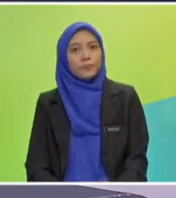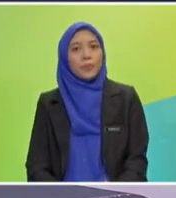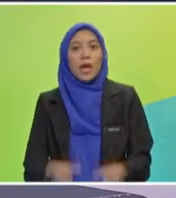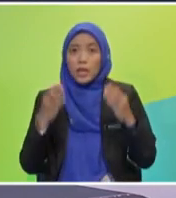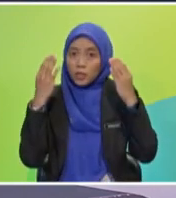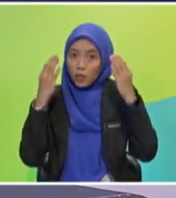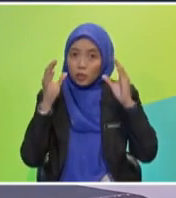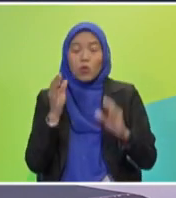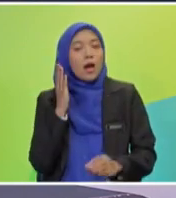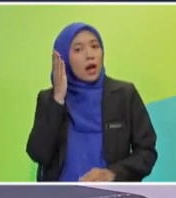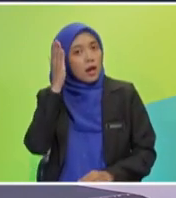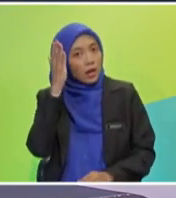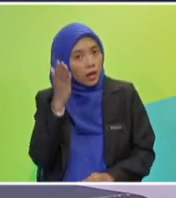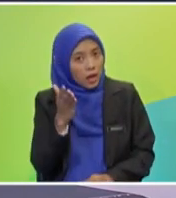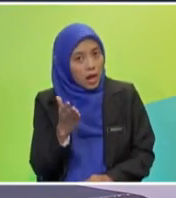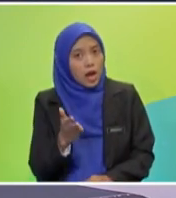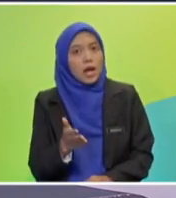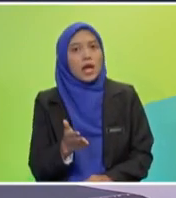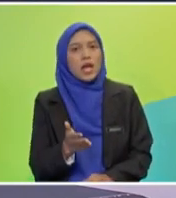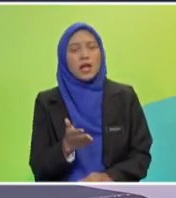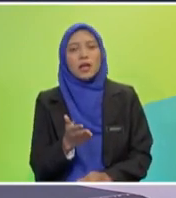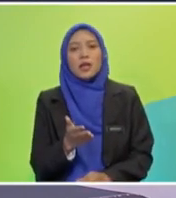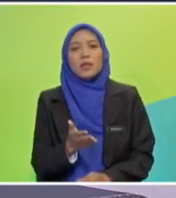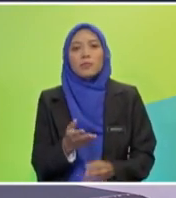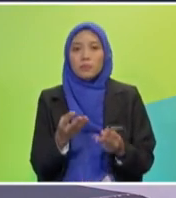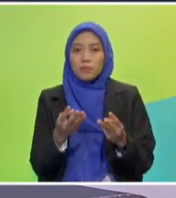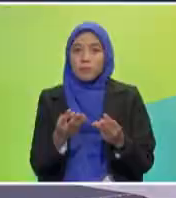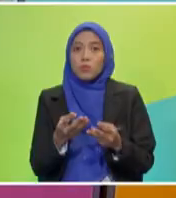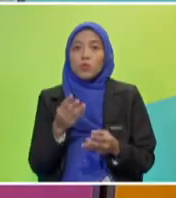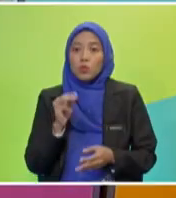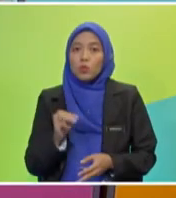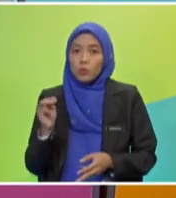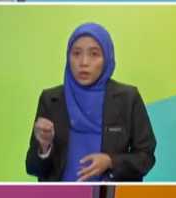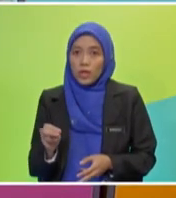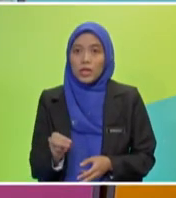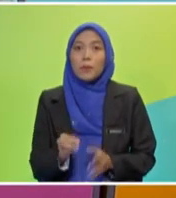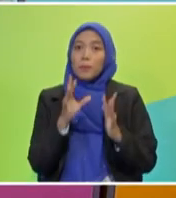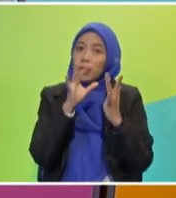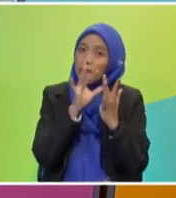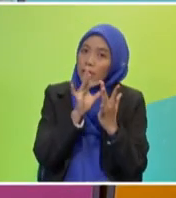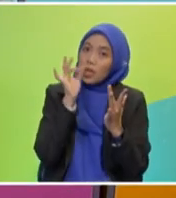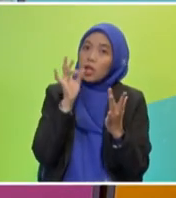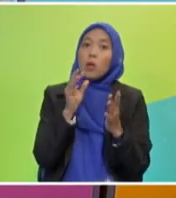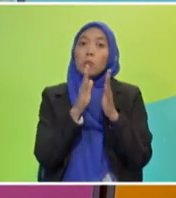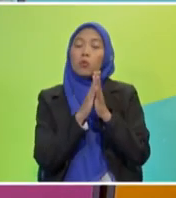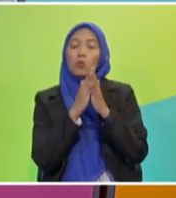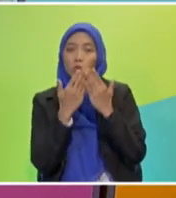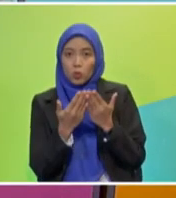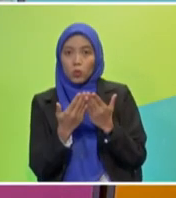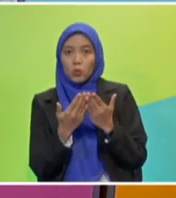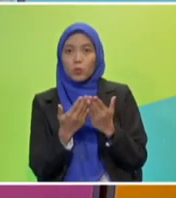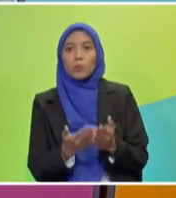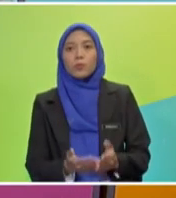akan meminta murid untuk memilih buku yang berwarna yang berada di sebelah Amira.